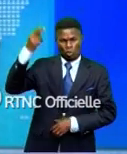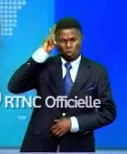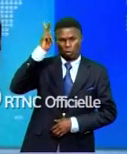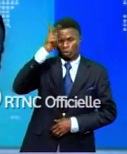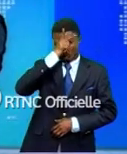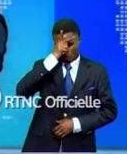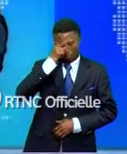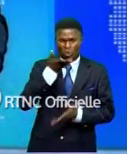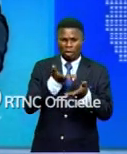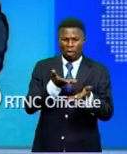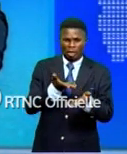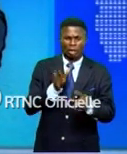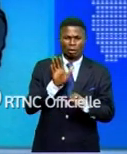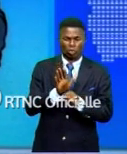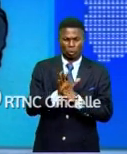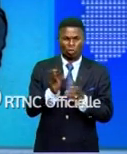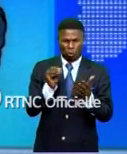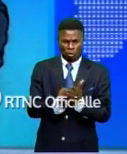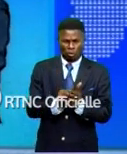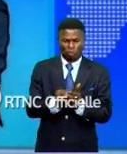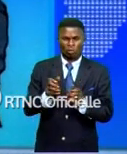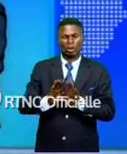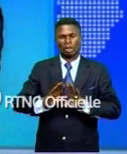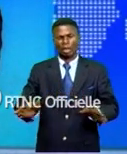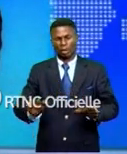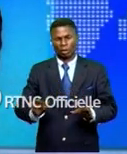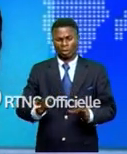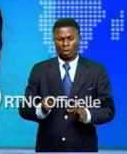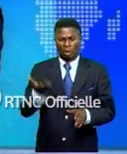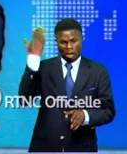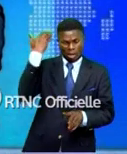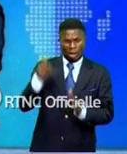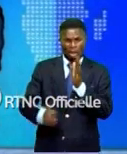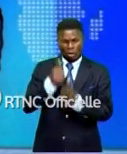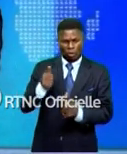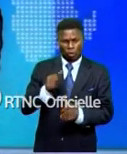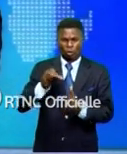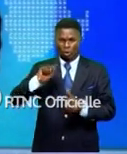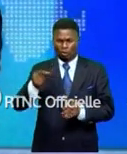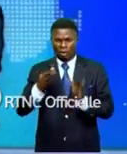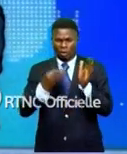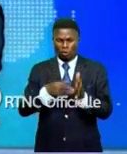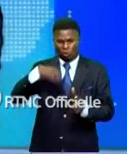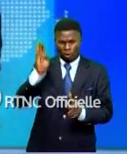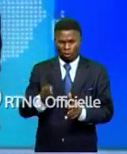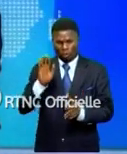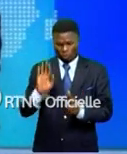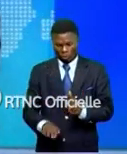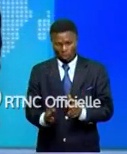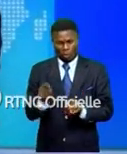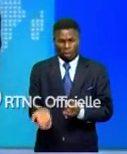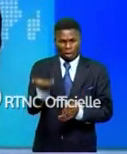Haut-Katanga peut servir de nouveau avec une capacité qui passe de 11,8 MW à 13,5